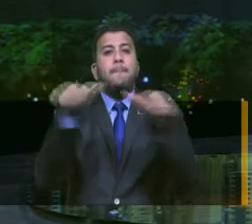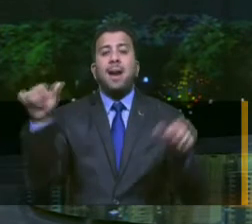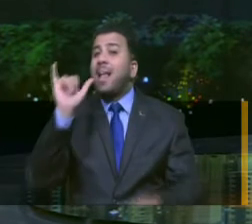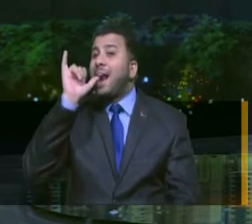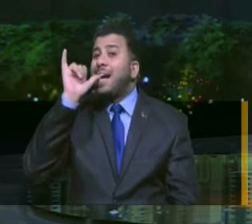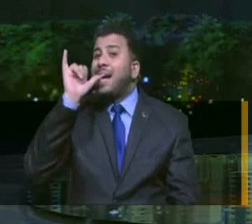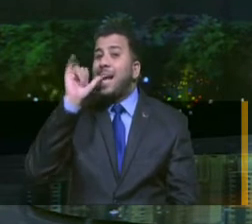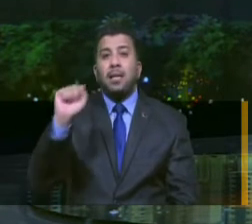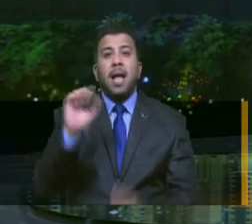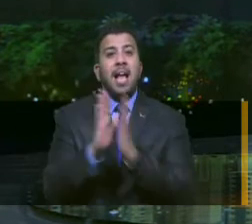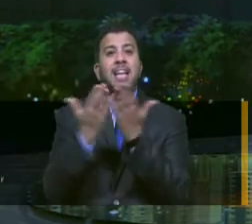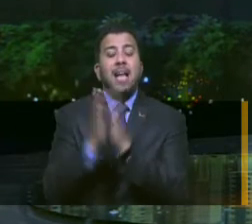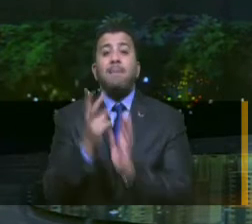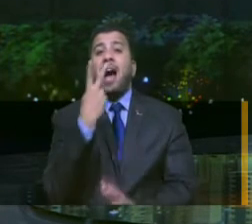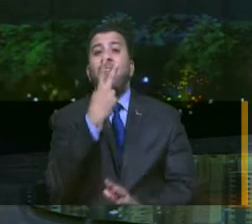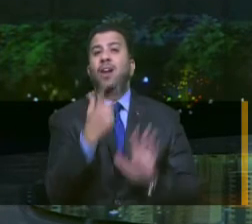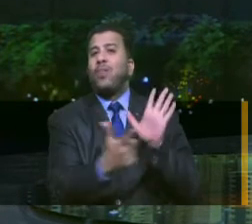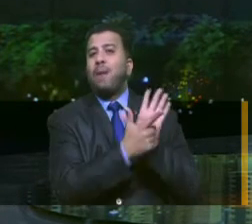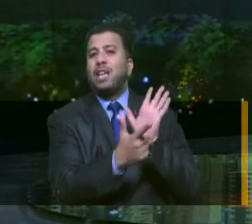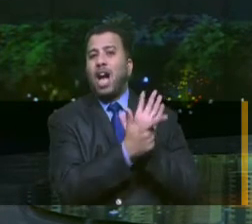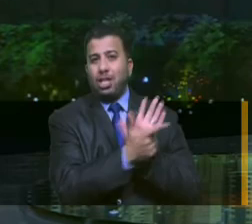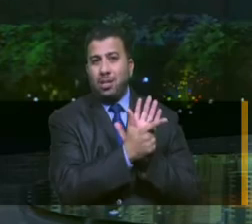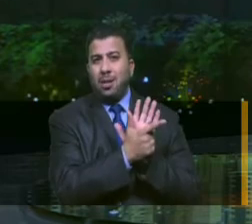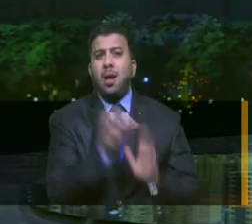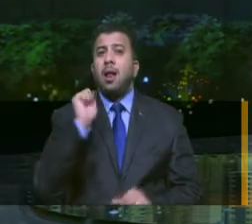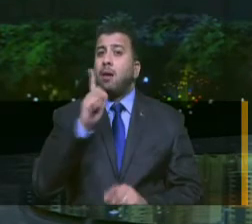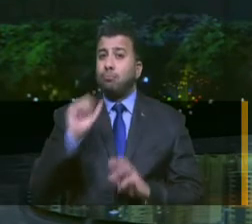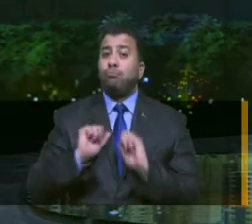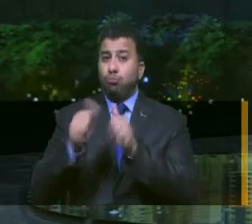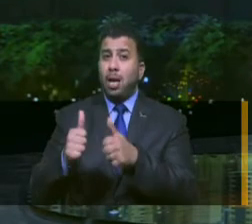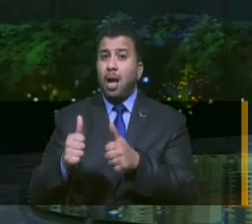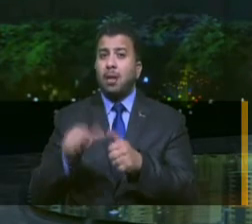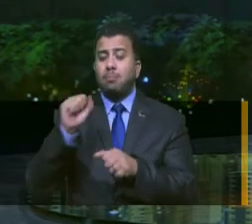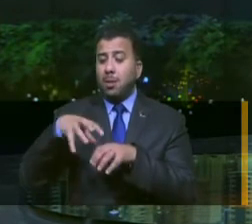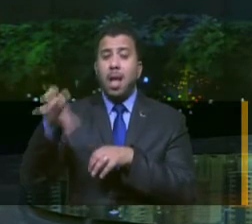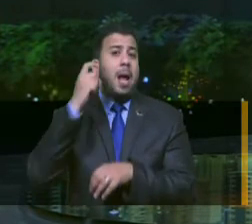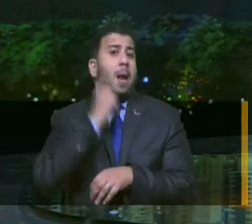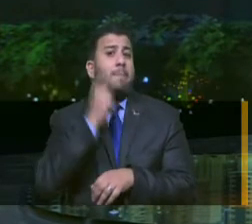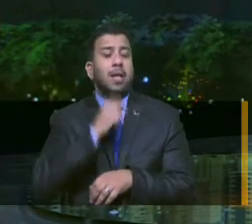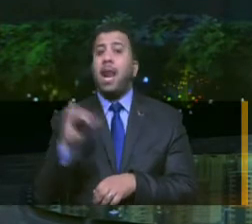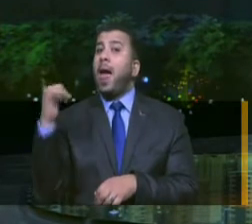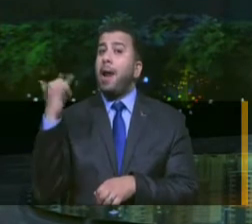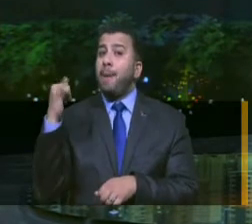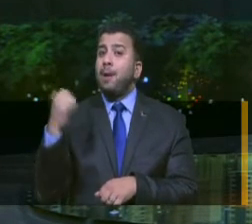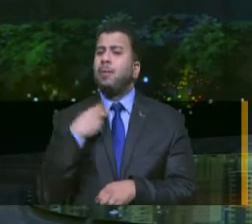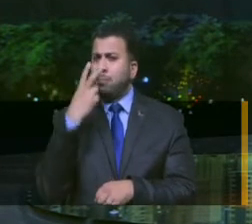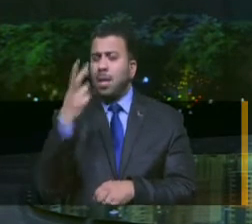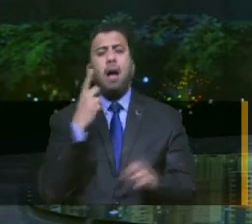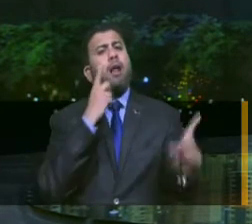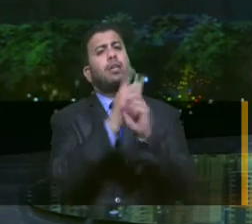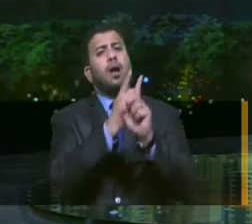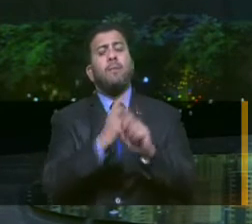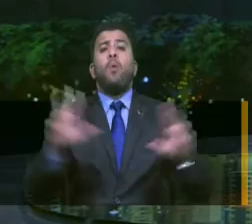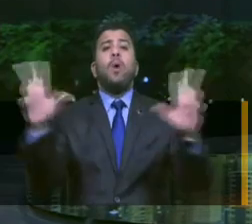لندن للكتاب 2017، إضافة إلى مشاركات الأجنحة الإماراتية والعربية، كما التقى